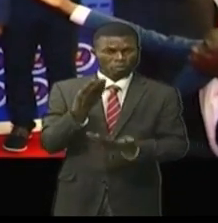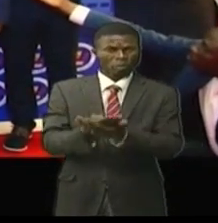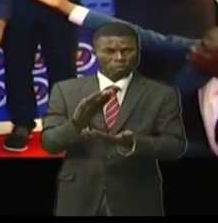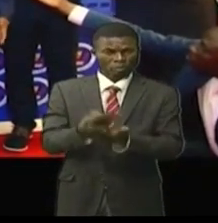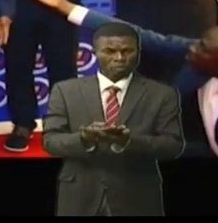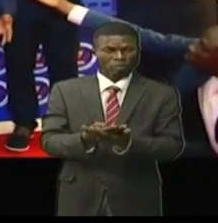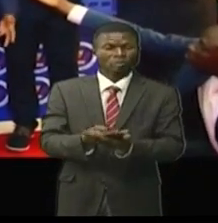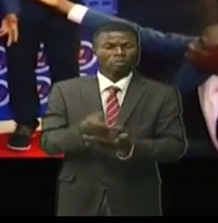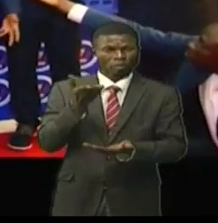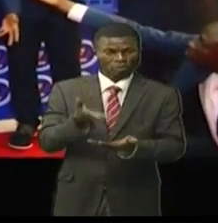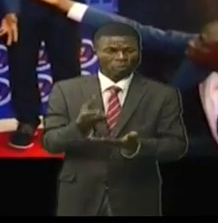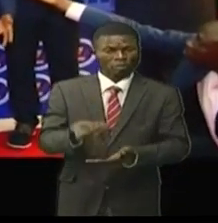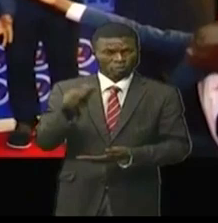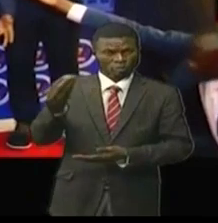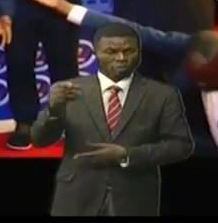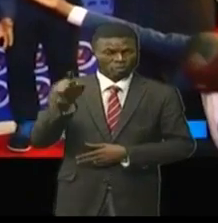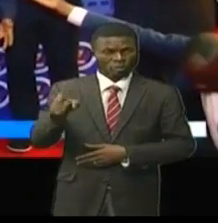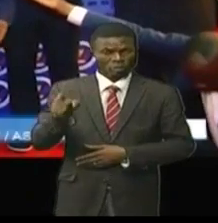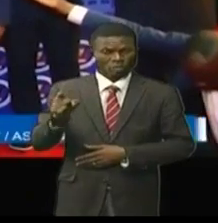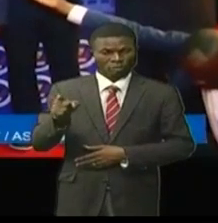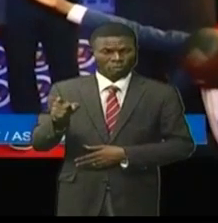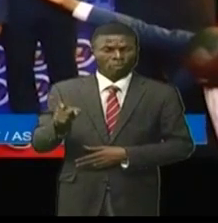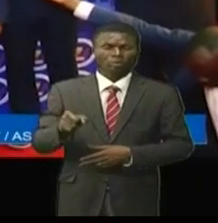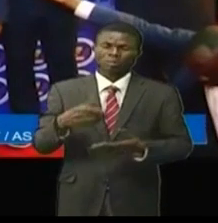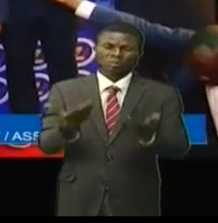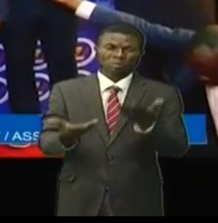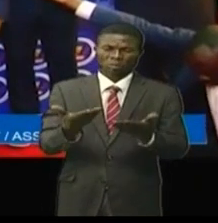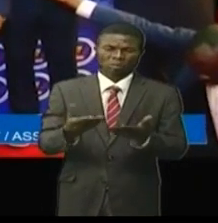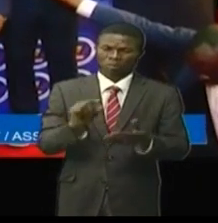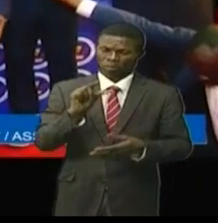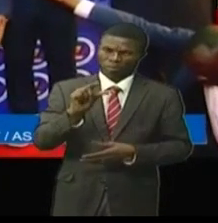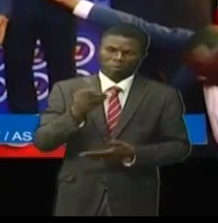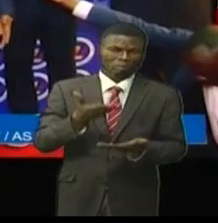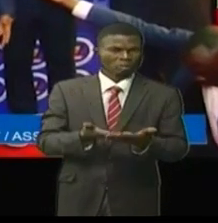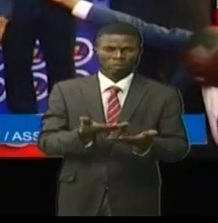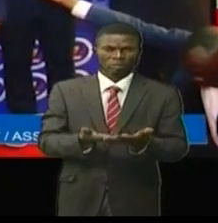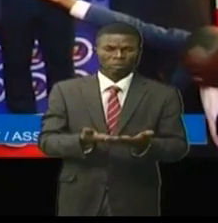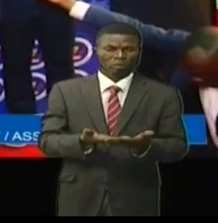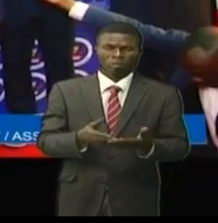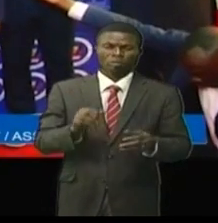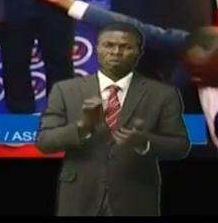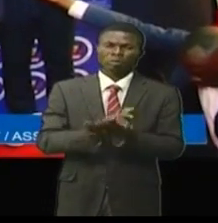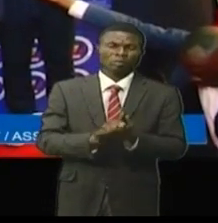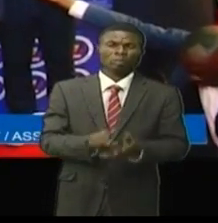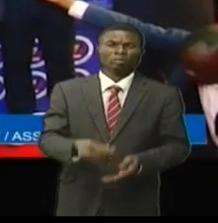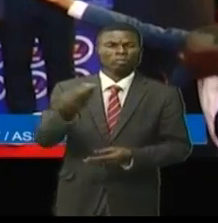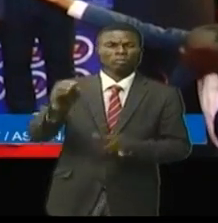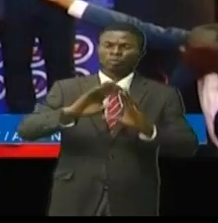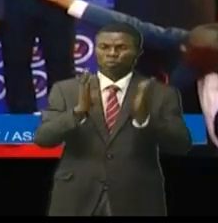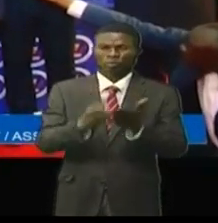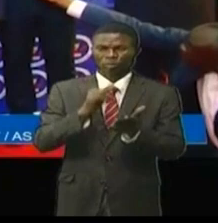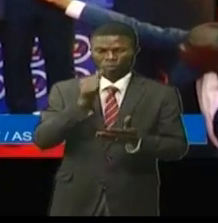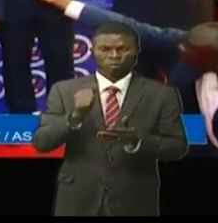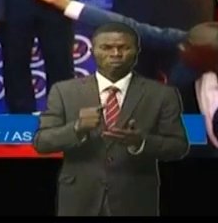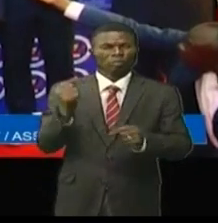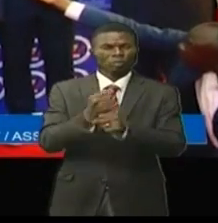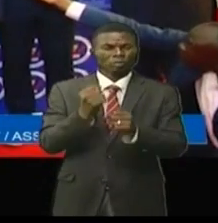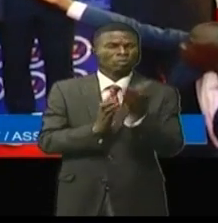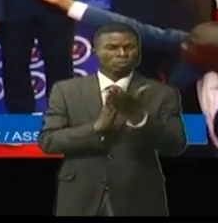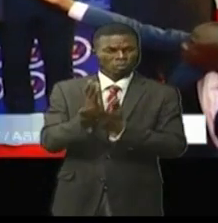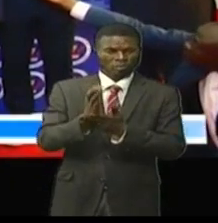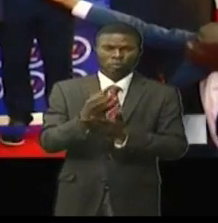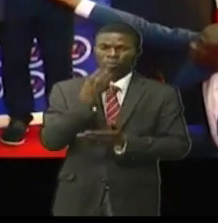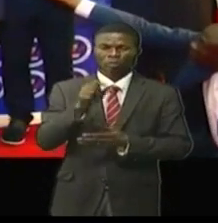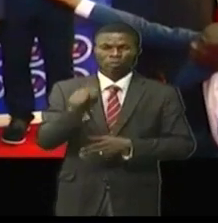Le budget qui lui est accordé n'est finalement même pas totalement débloqué pour lui permettre d'atteindre l'objectif, par exemple,